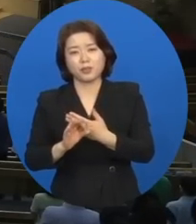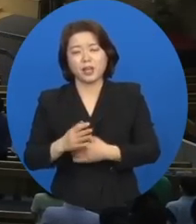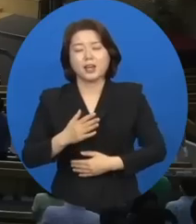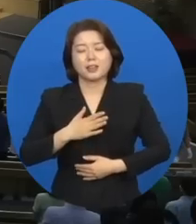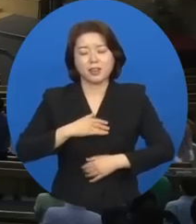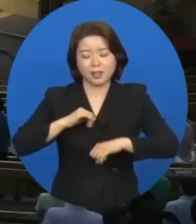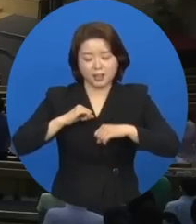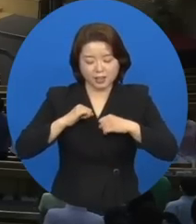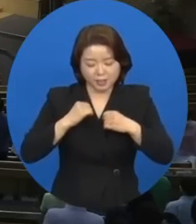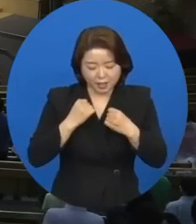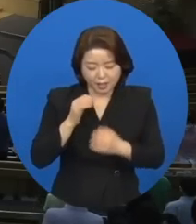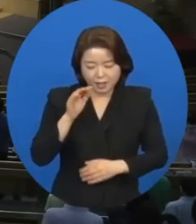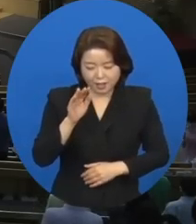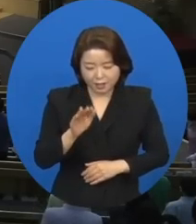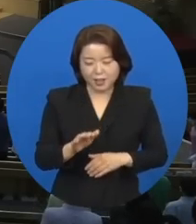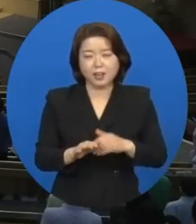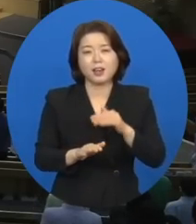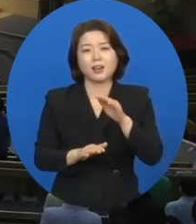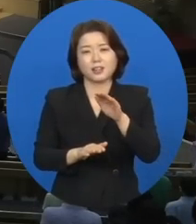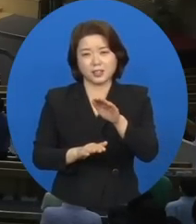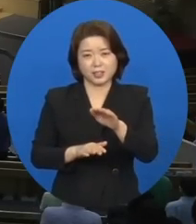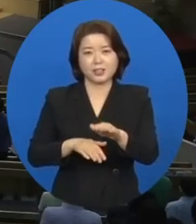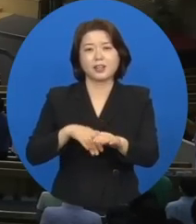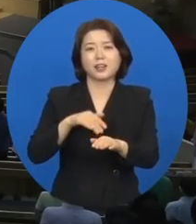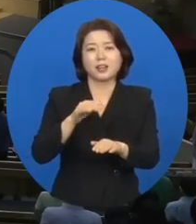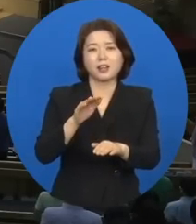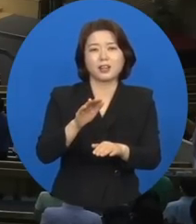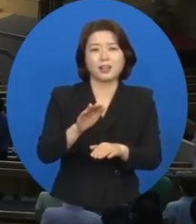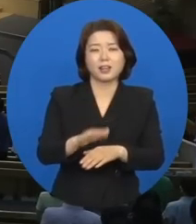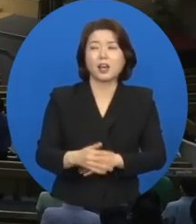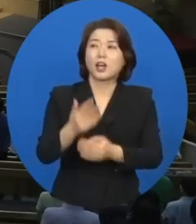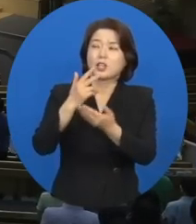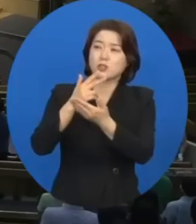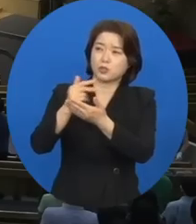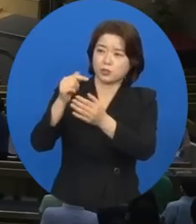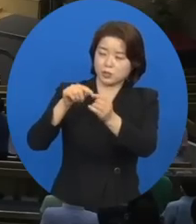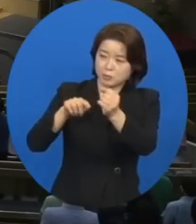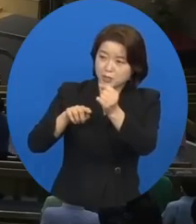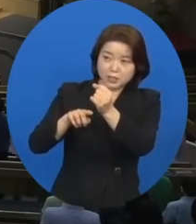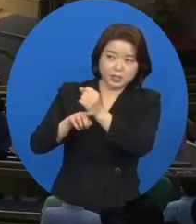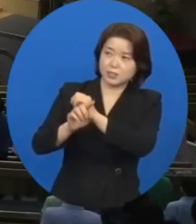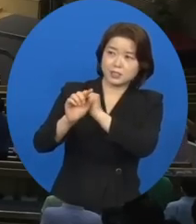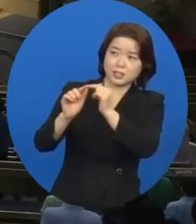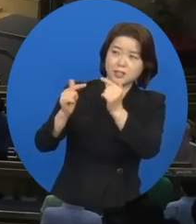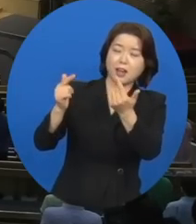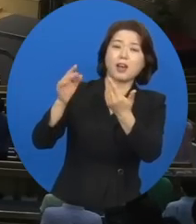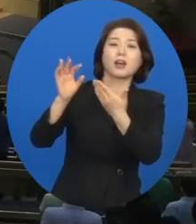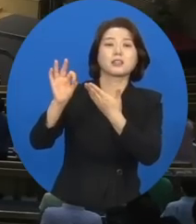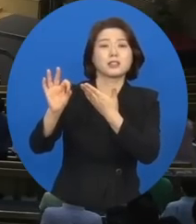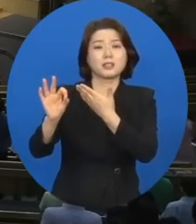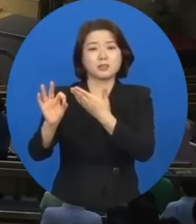말씀하시면 내가 나아가리다. 주님 뜻이